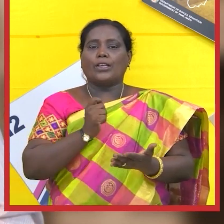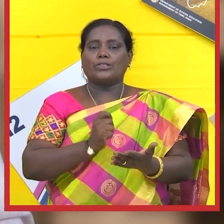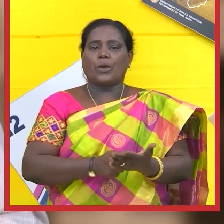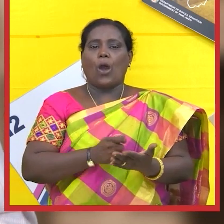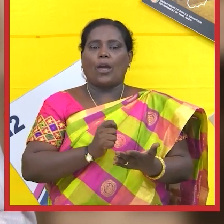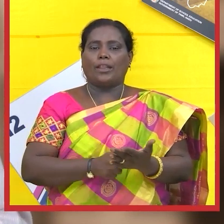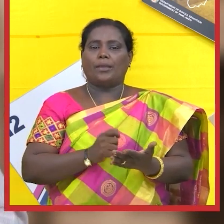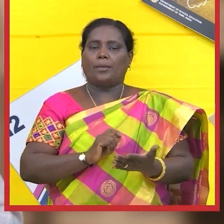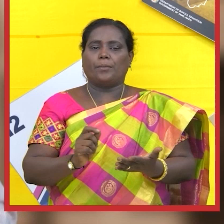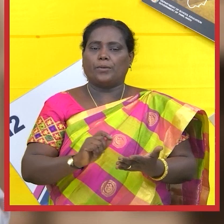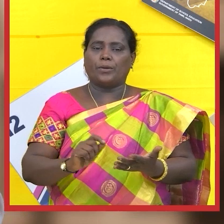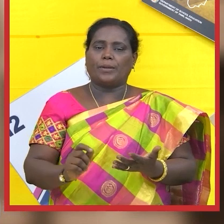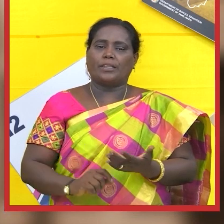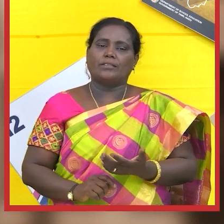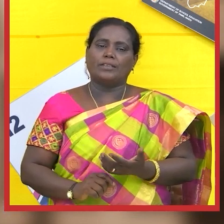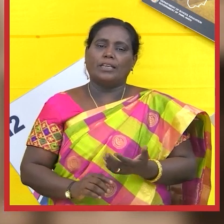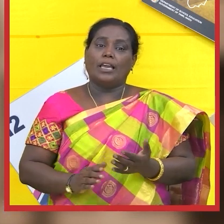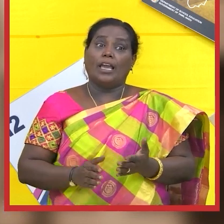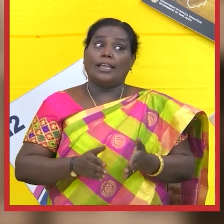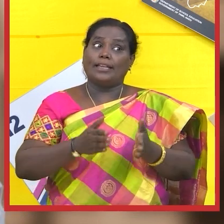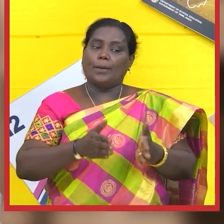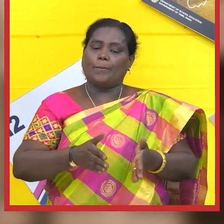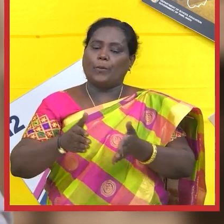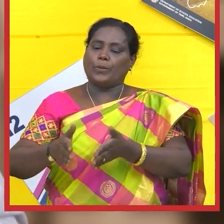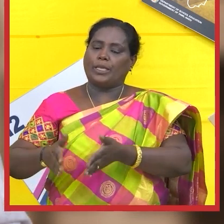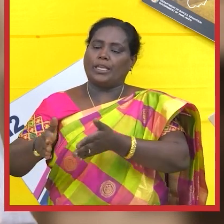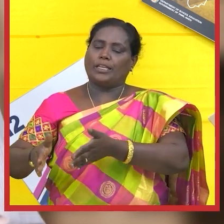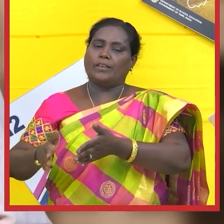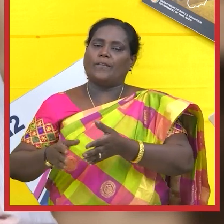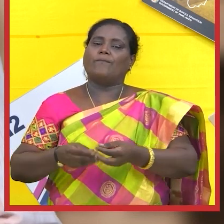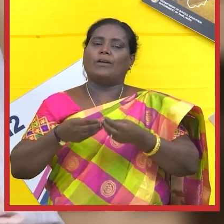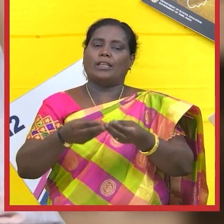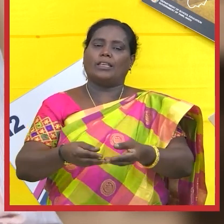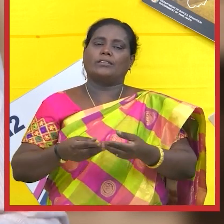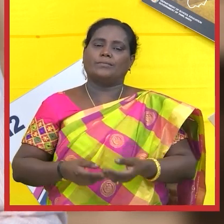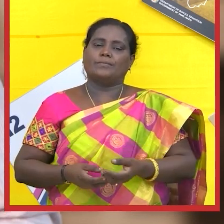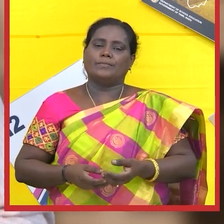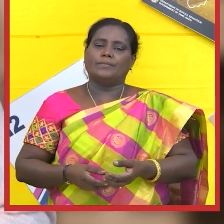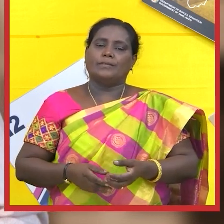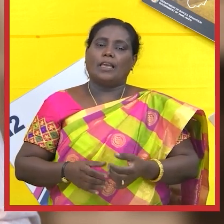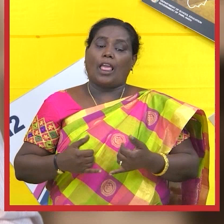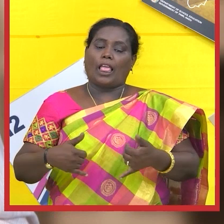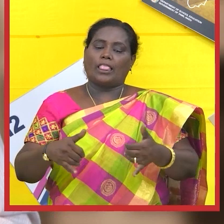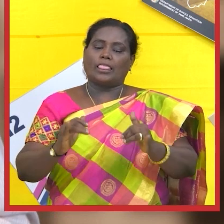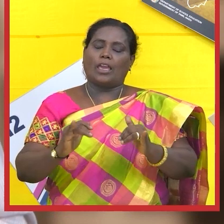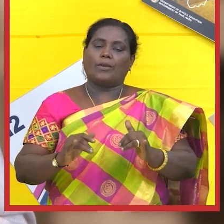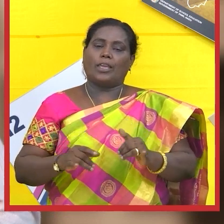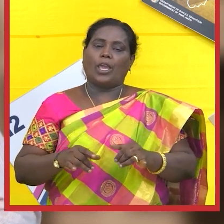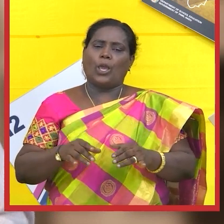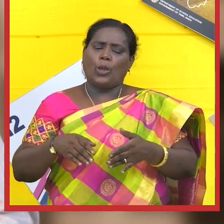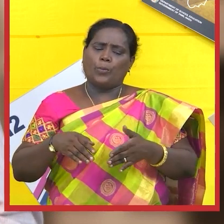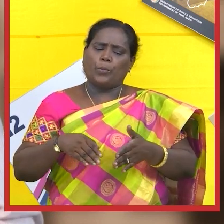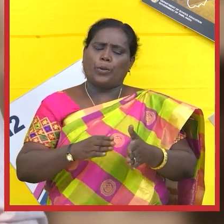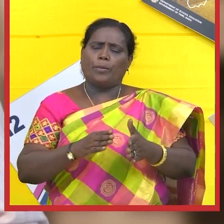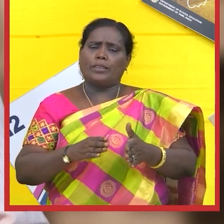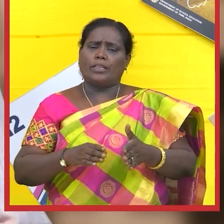ஜியோ போட்டு அரசு பணிகளில் இடஒதுக்கீடு வழங்கியது நீதிக்கட்சி இந்தியாவிற்கே முன்மாதிரியாக இந்தியாவிலே